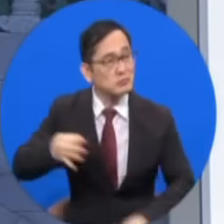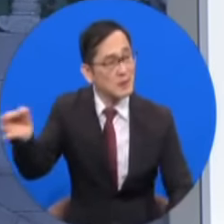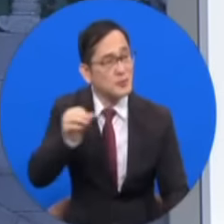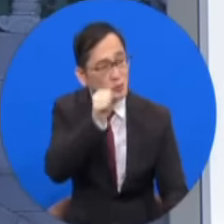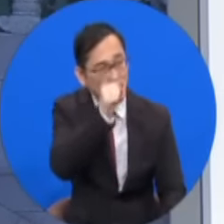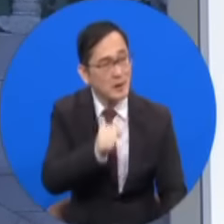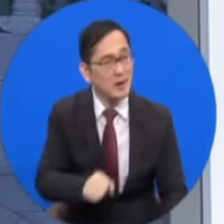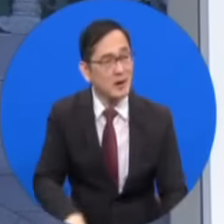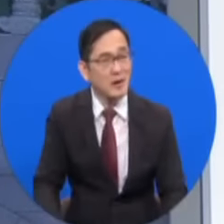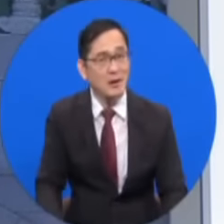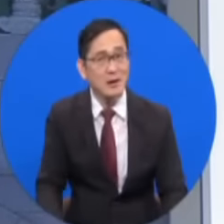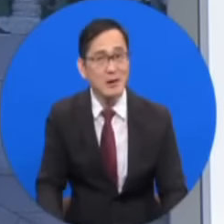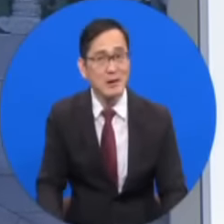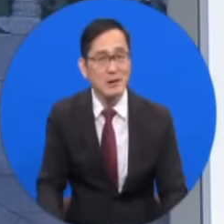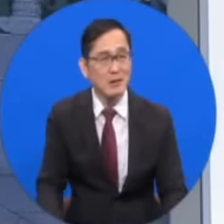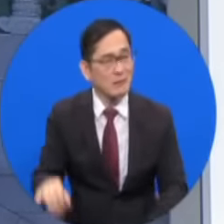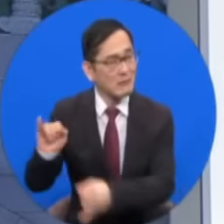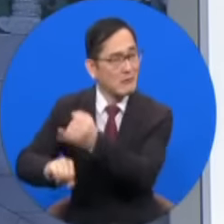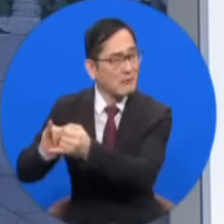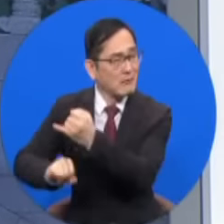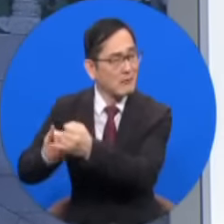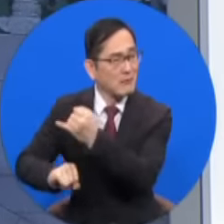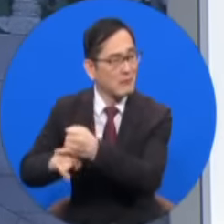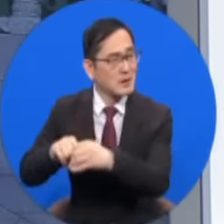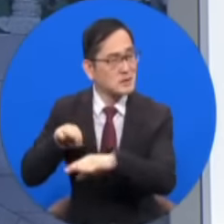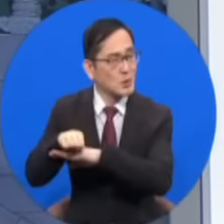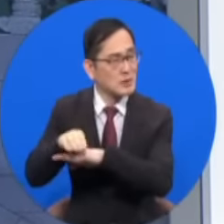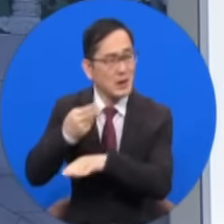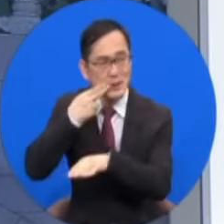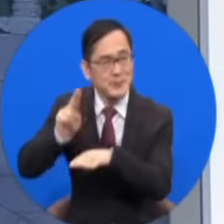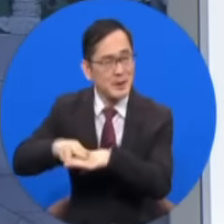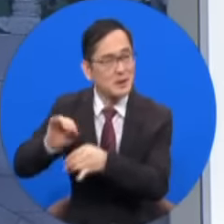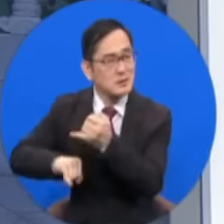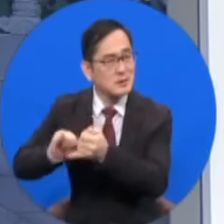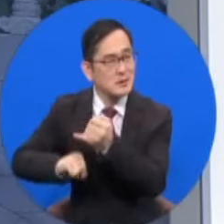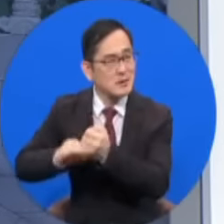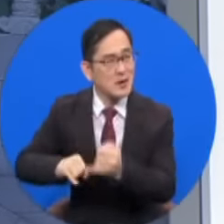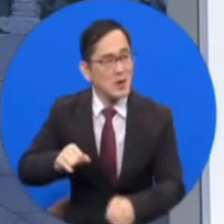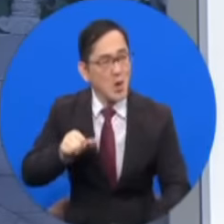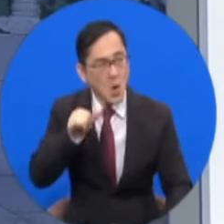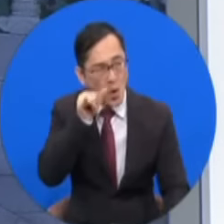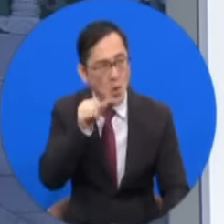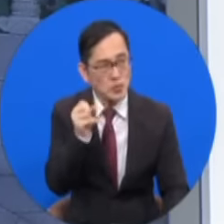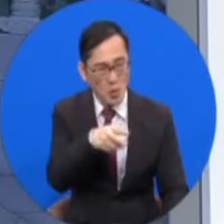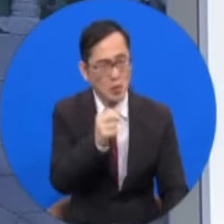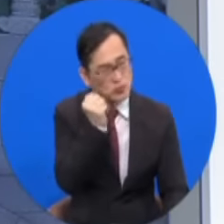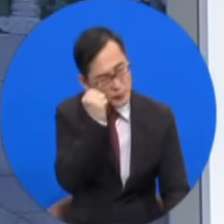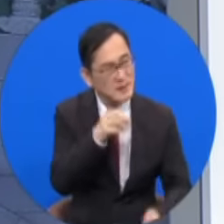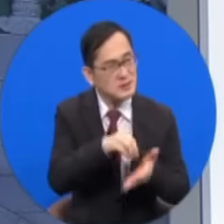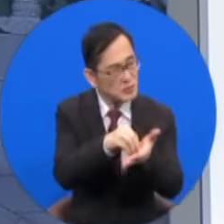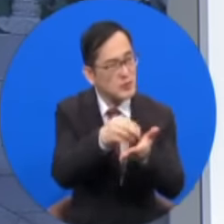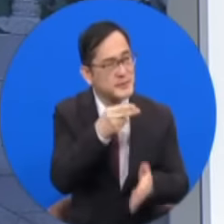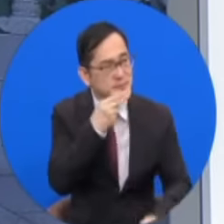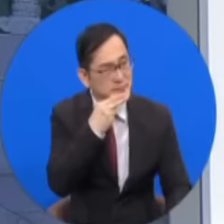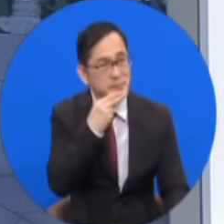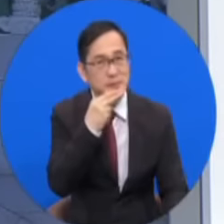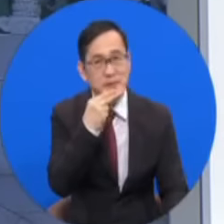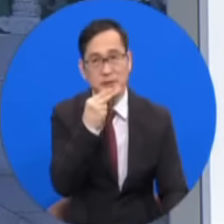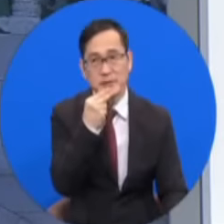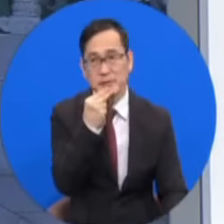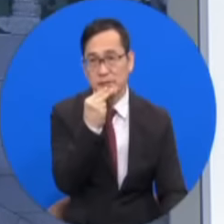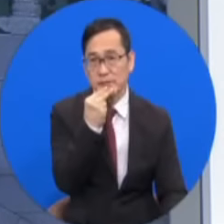텐데 과태료도 안 내서 자동차가 체납이 되고 이것도 등록이 안 돼서이 제주